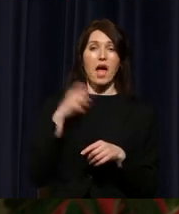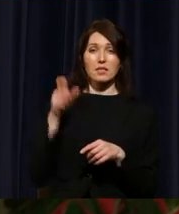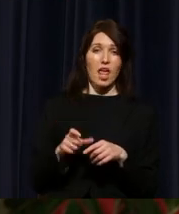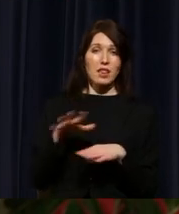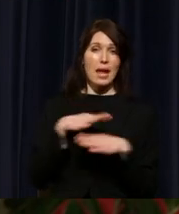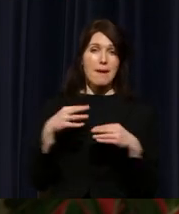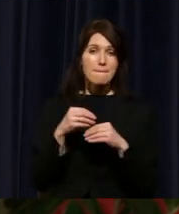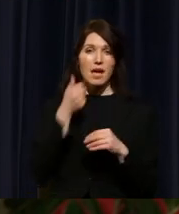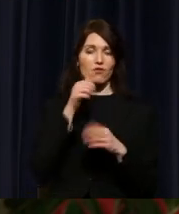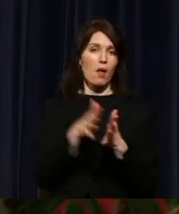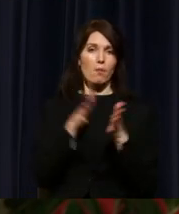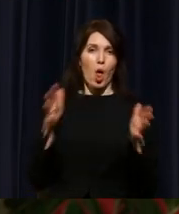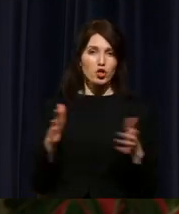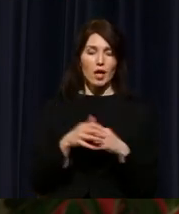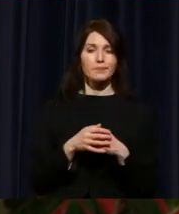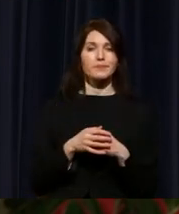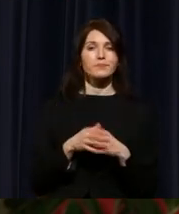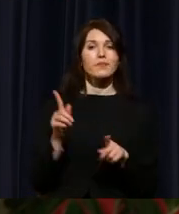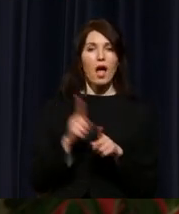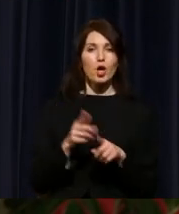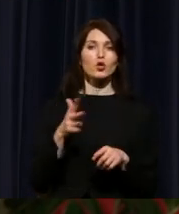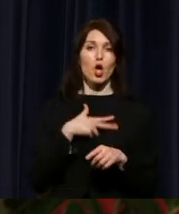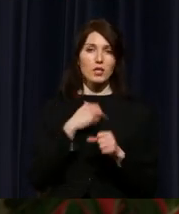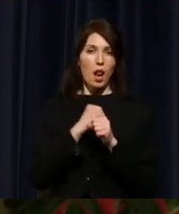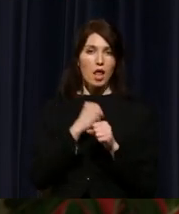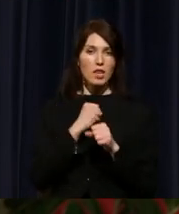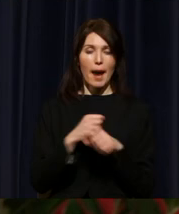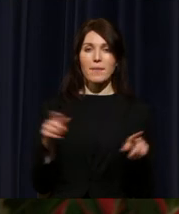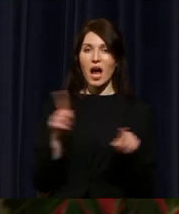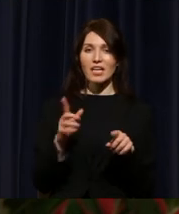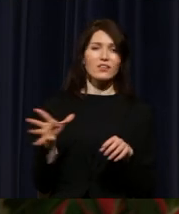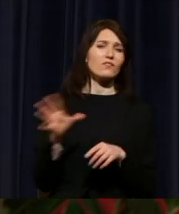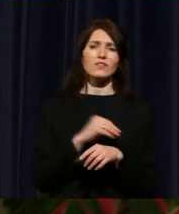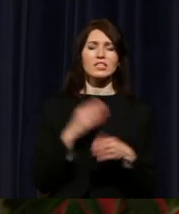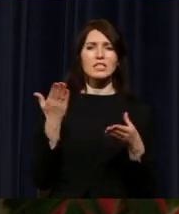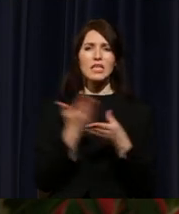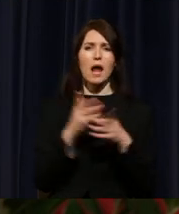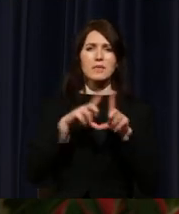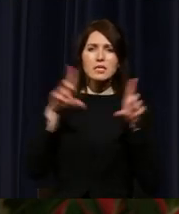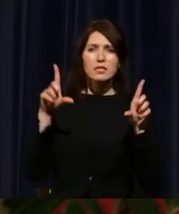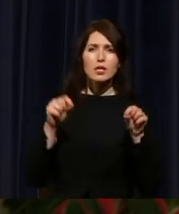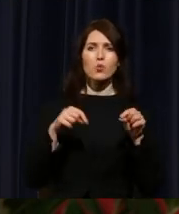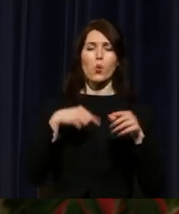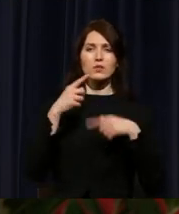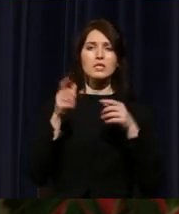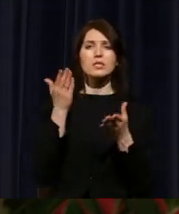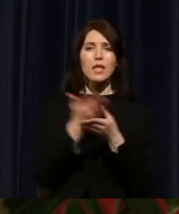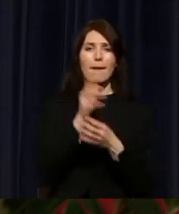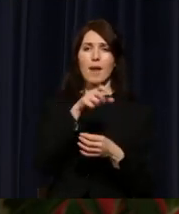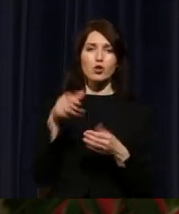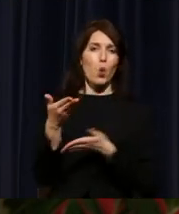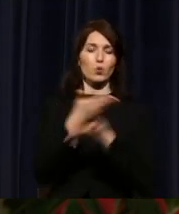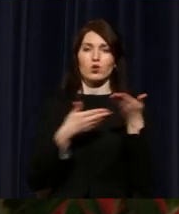varbūt vēl plašāk. Un arī sociālā darbā tā ir visa starp institucionālā un starp personu